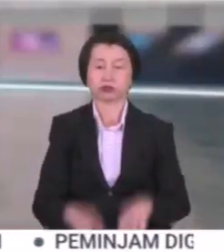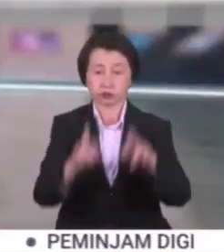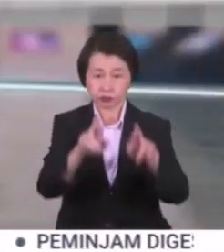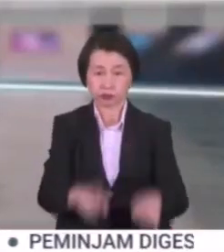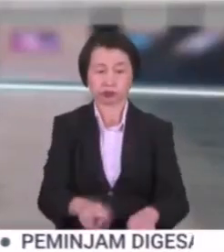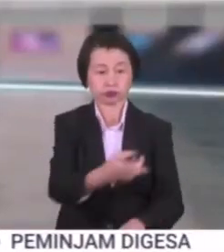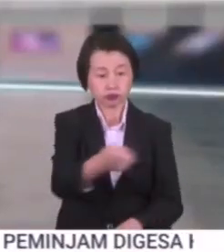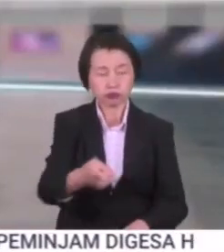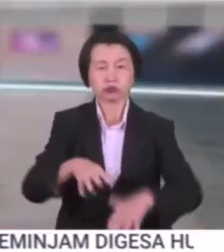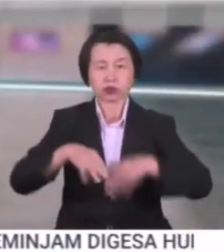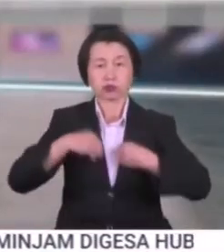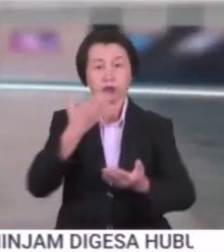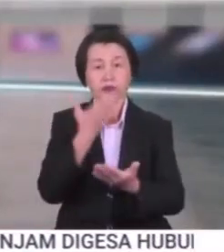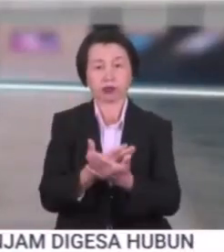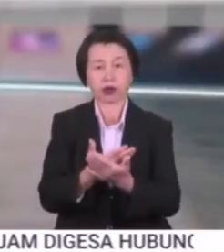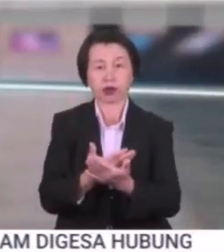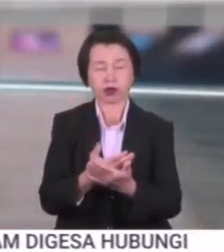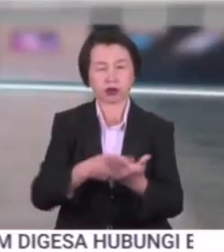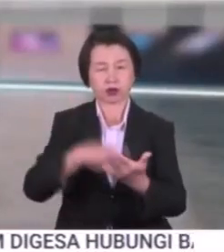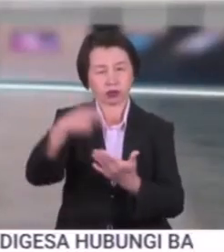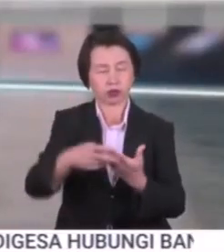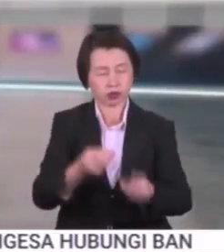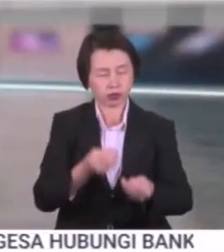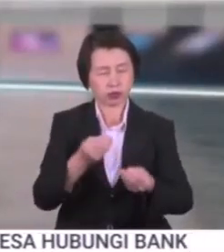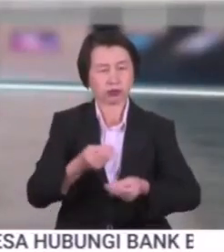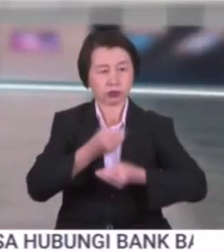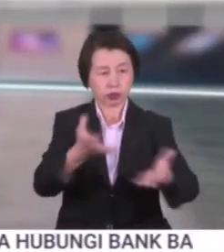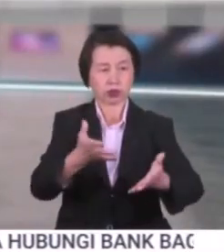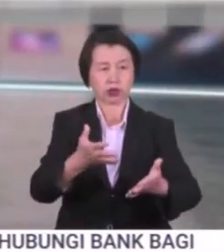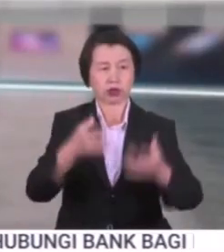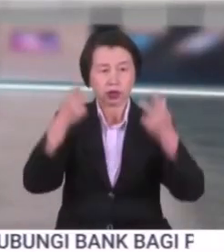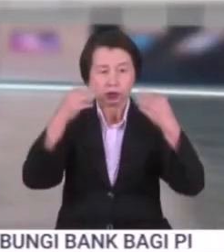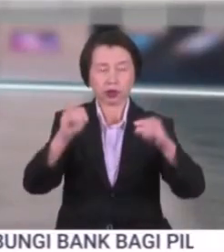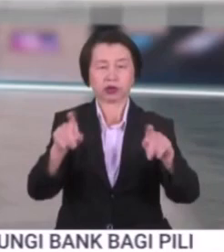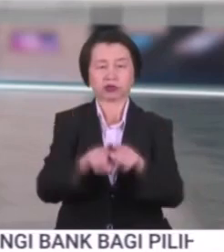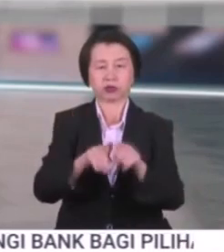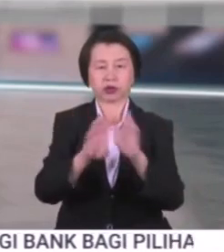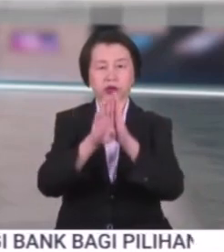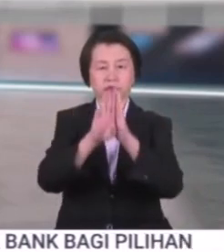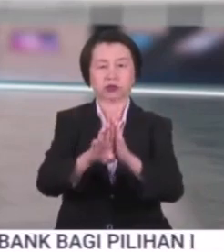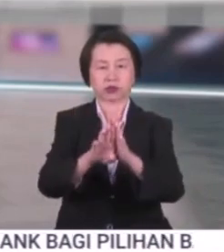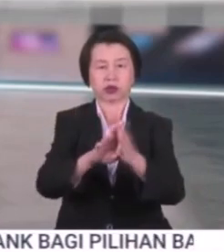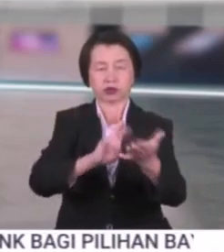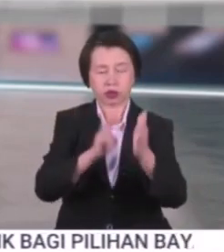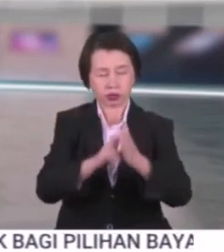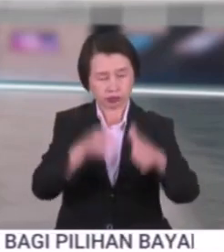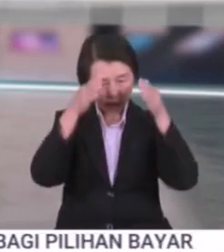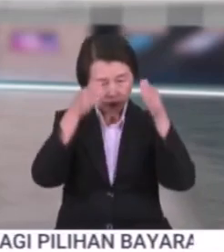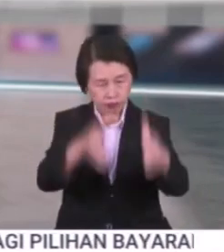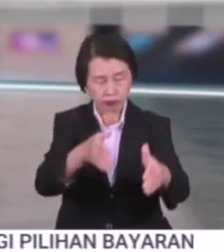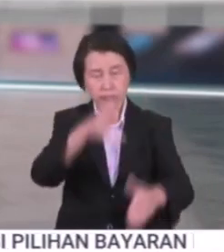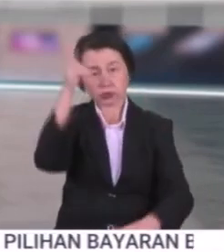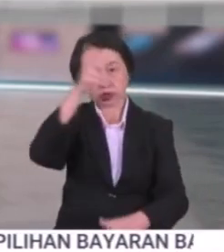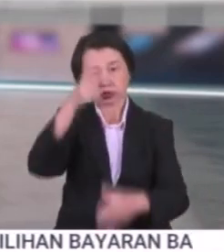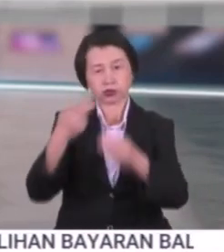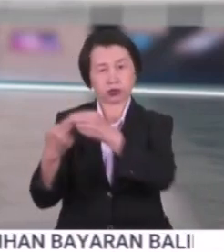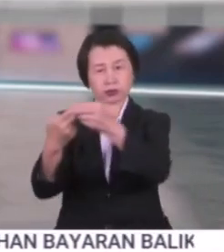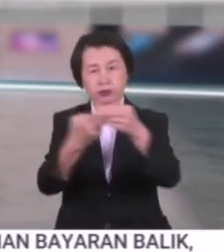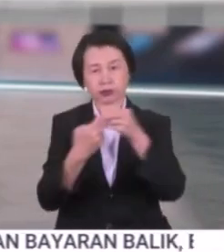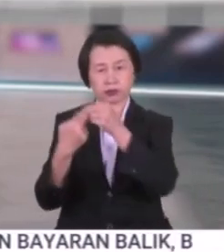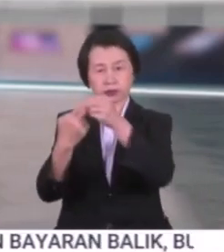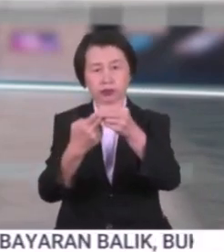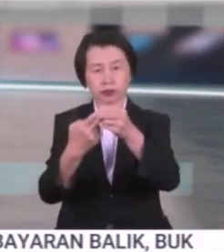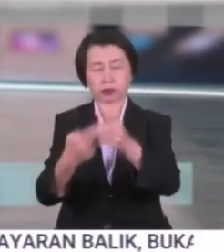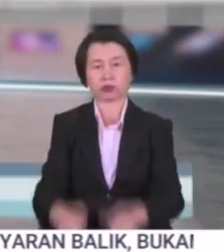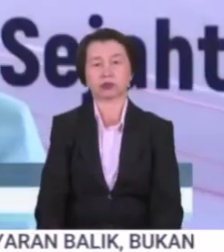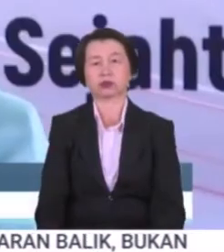Felda menyambut baik inisiatif yang diumumkan Perdana Menteri dan menyifatkannya sebagai bukti tanda keprihatinan kerajaan perpaduan.